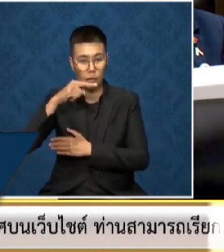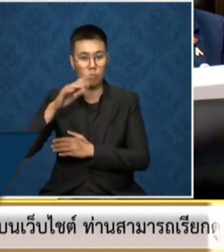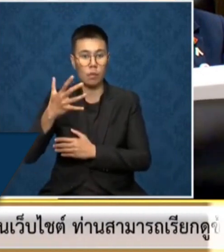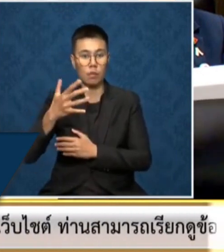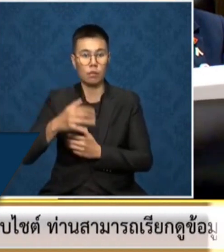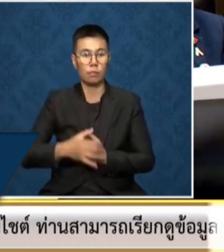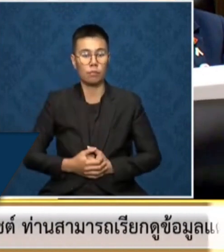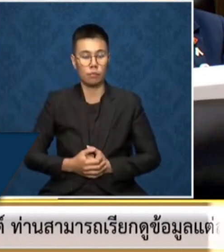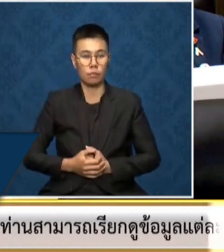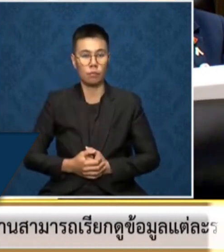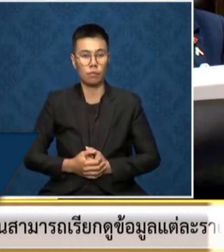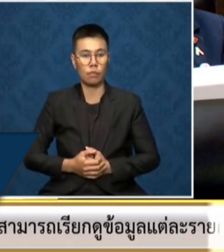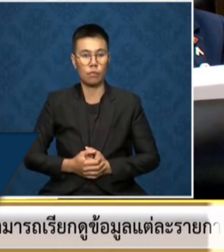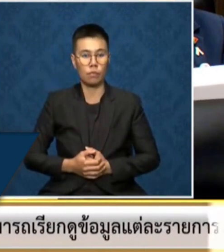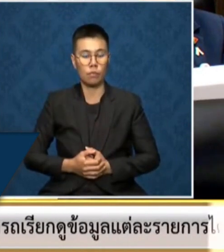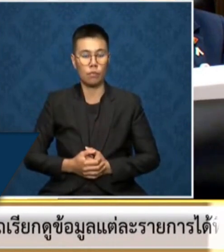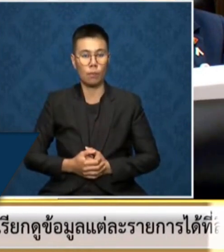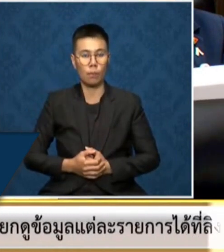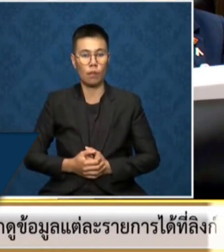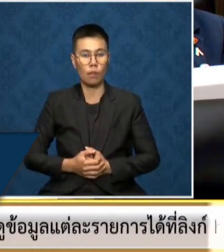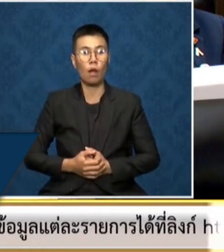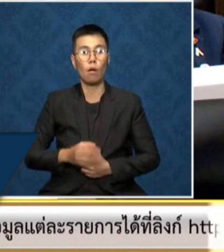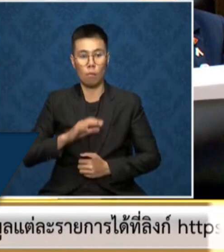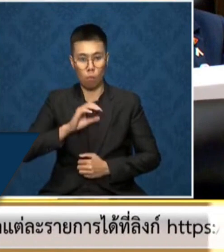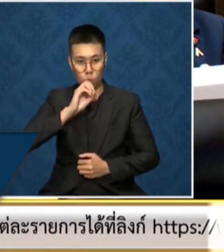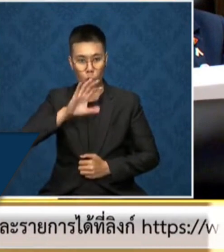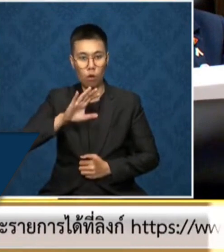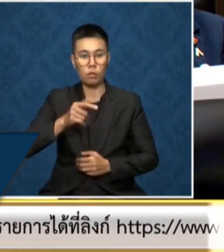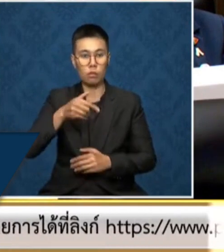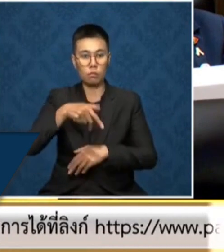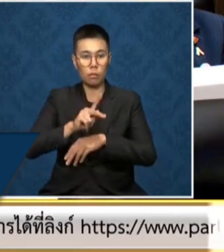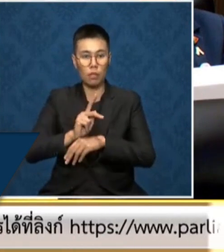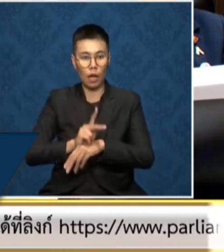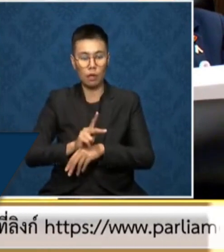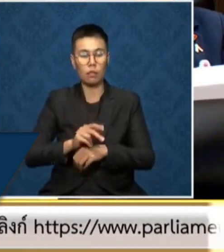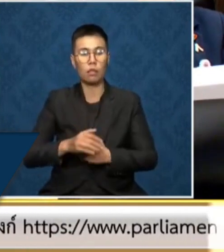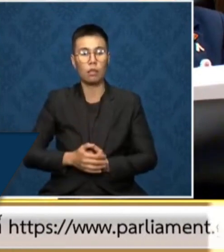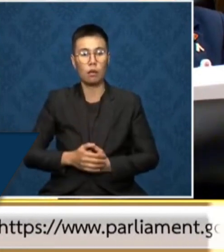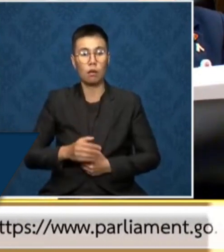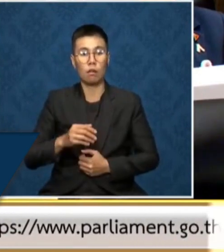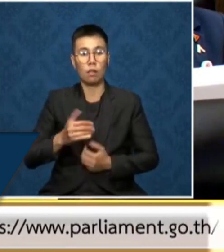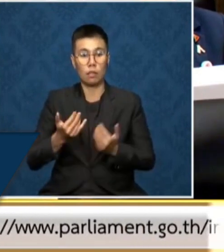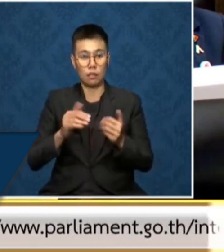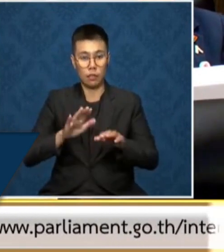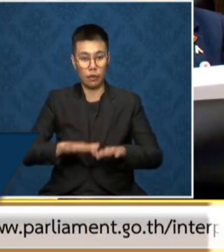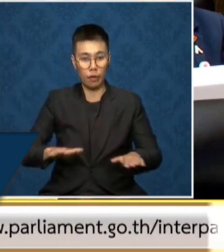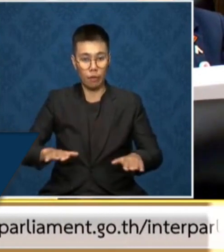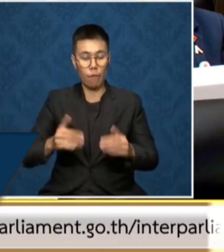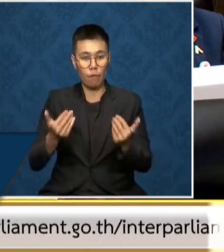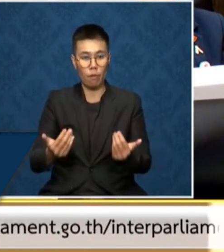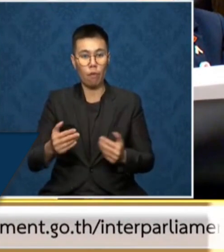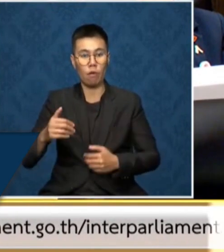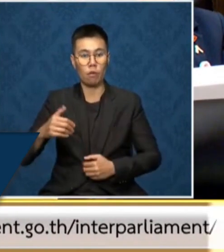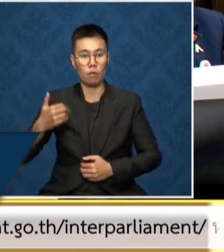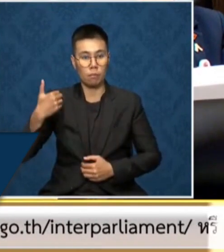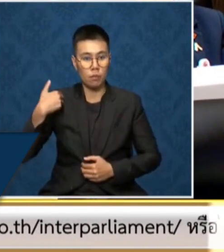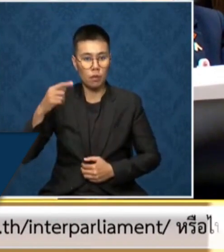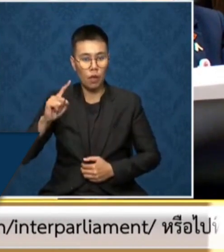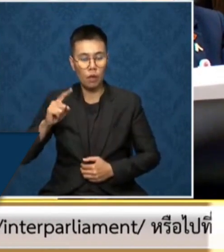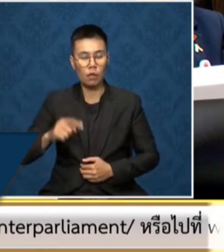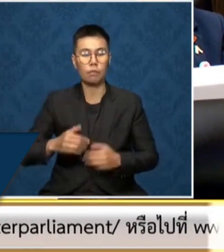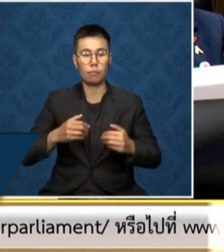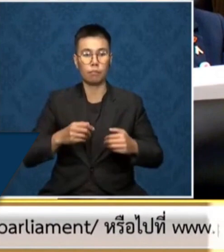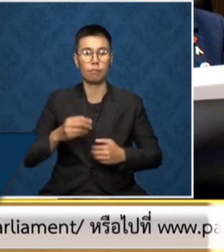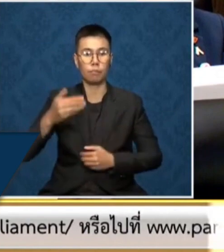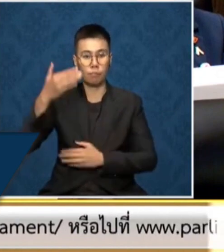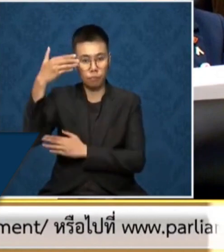ยผมวจะดเรีธรมทานเป็เบองต้นครับวาผมใน้นามของเดกทุกคนในประเทศแห่งนี้ไม่วาเขาจะมีสถานะมีสัญ